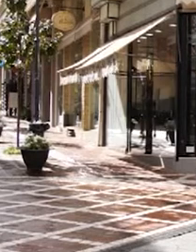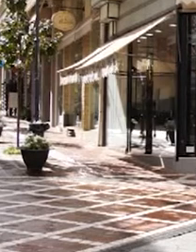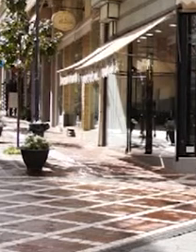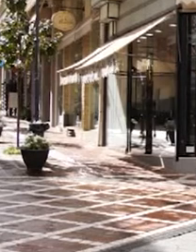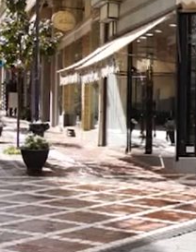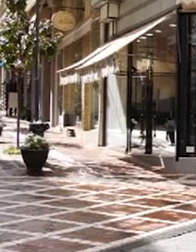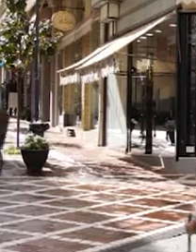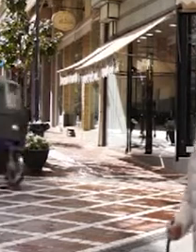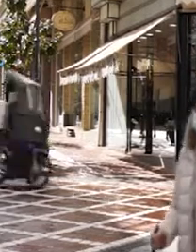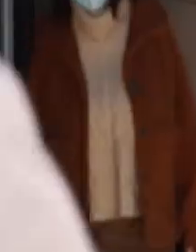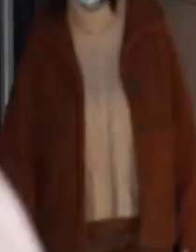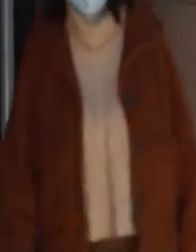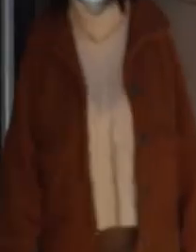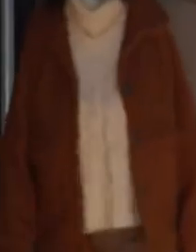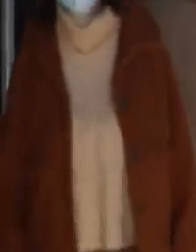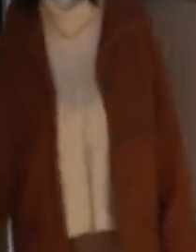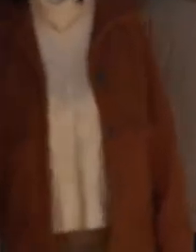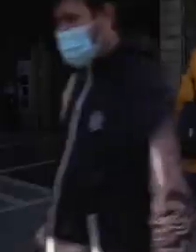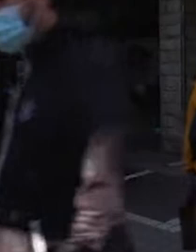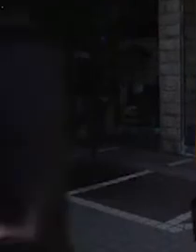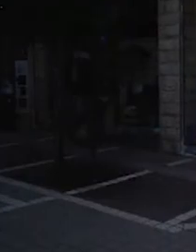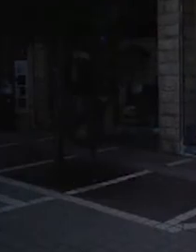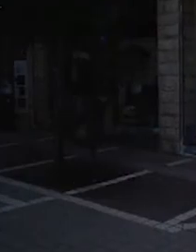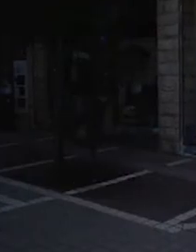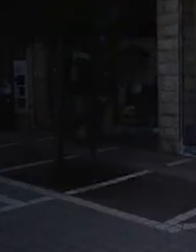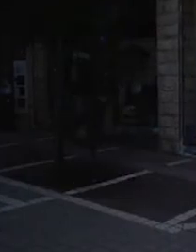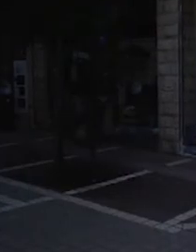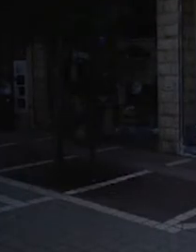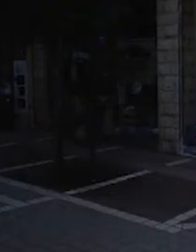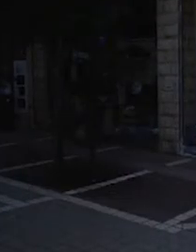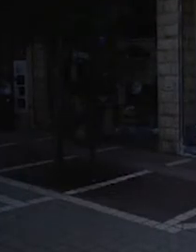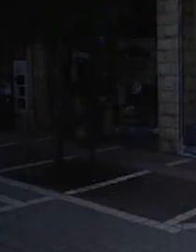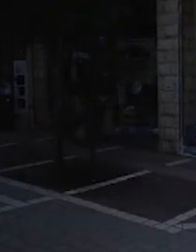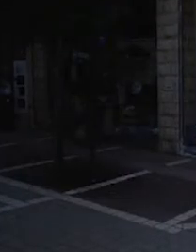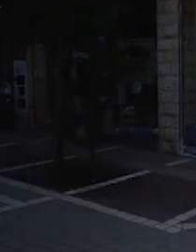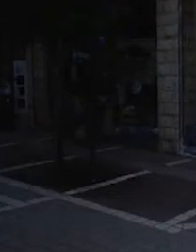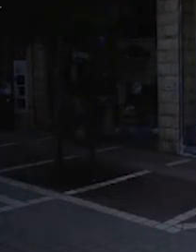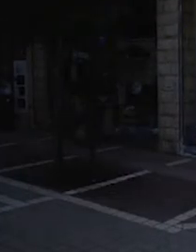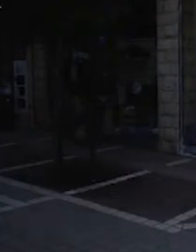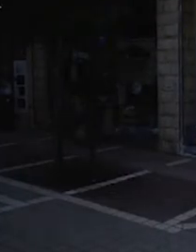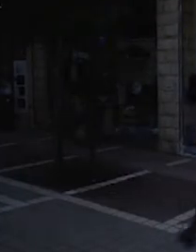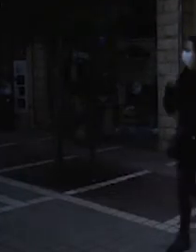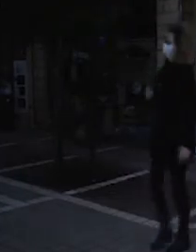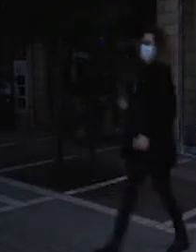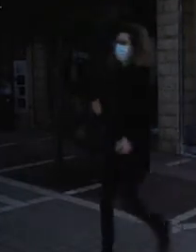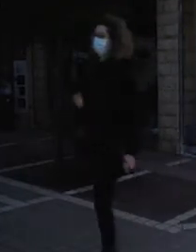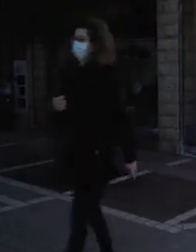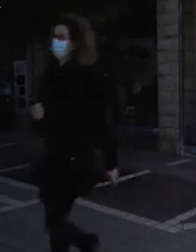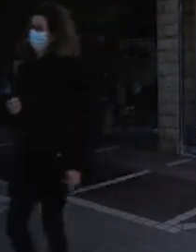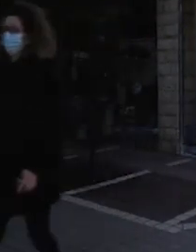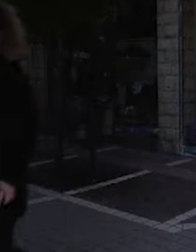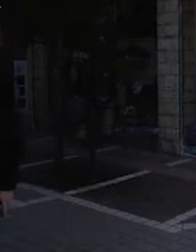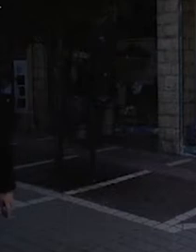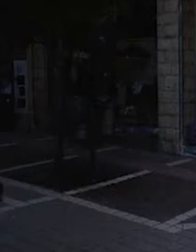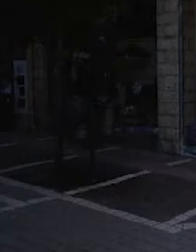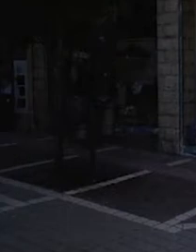ειδικά στις κόκκινες περιοχές, εξήγησε ο Υπουργός Ανάπτυξης Άδωνης Γεωργιάδης, σημειώνοντας πως σε κάθε περίπτωση η